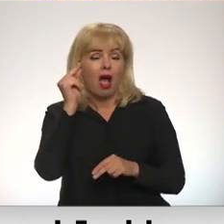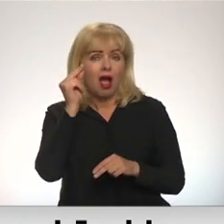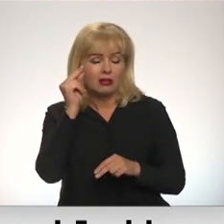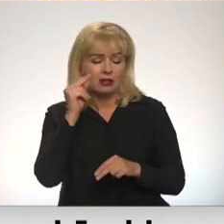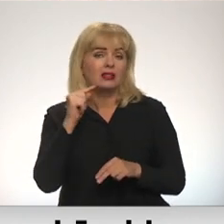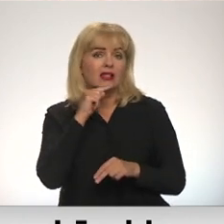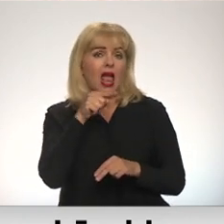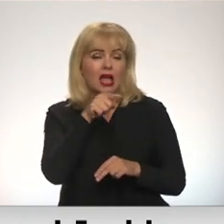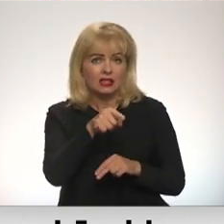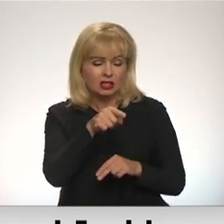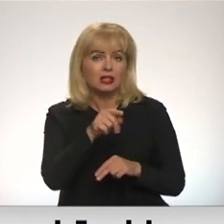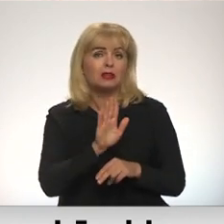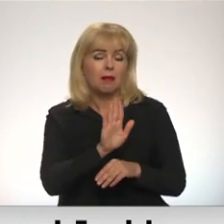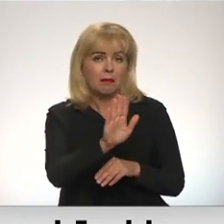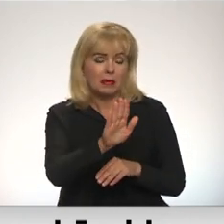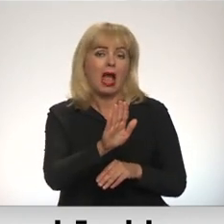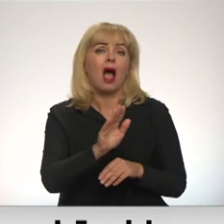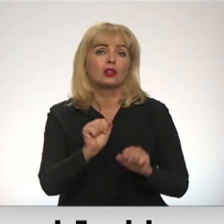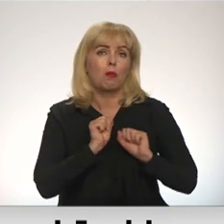kolēģis Dāvids Freidenfelds.